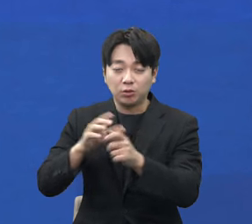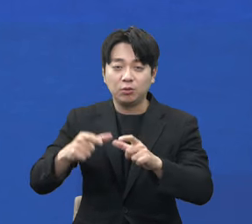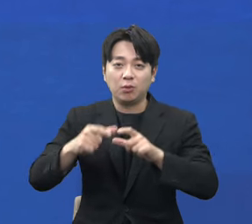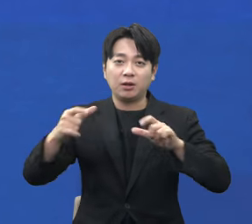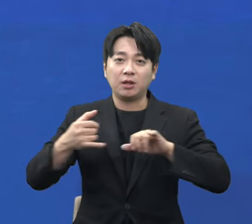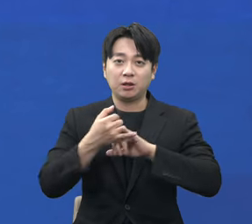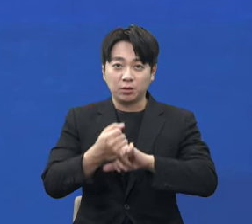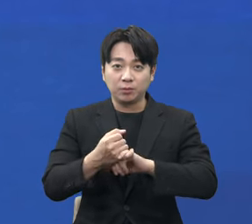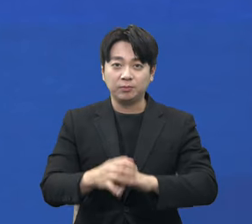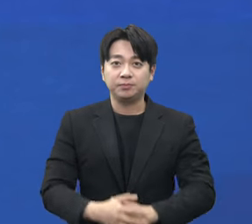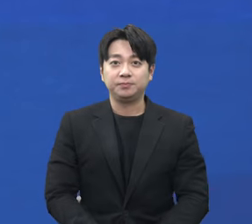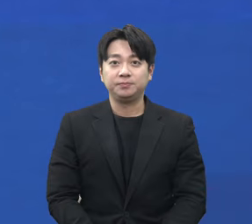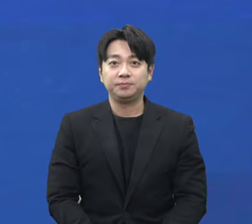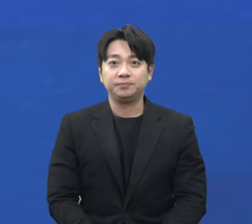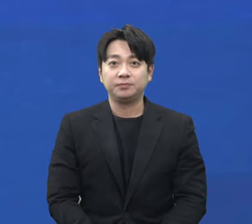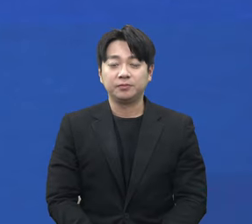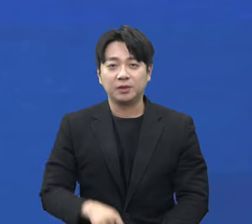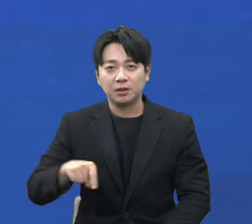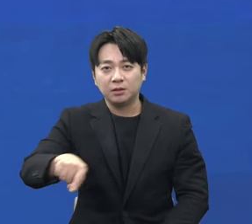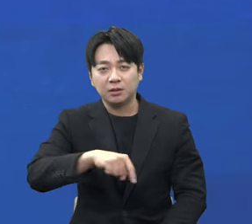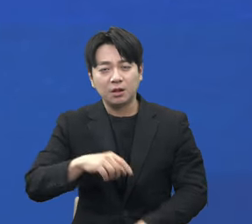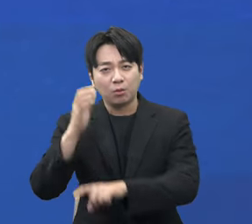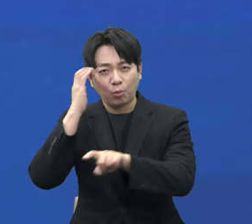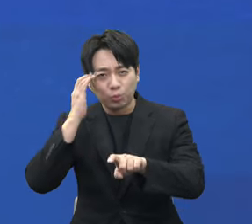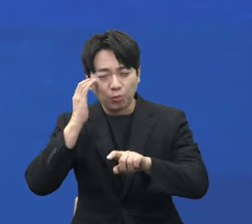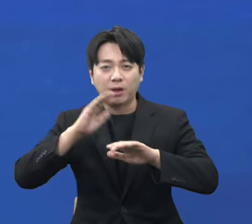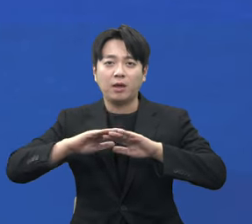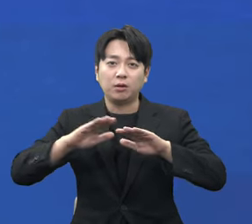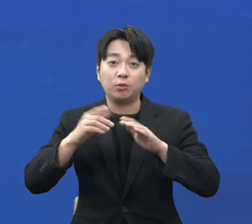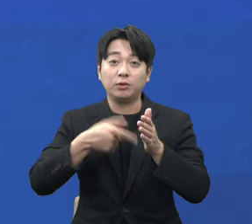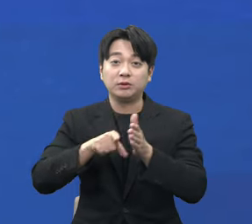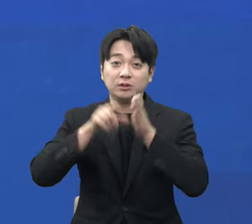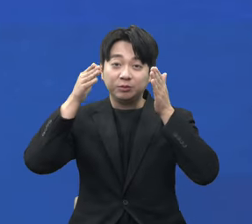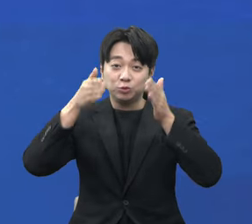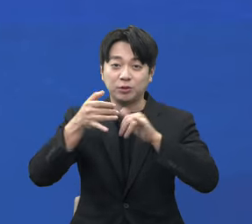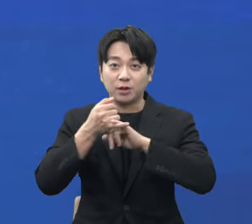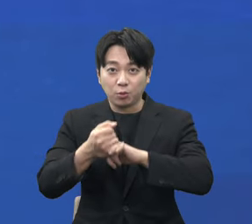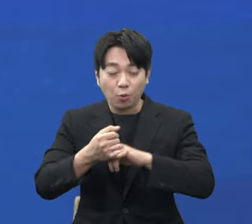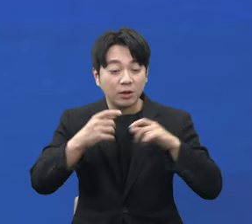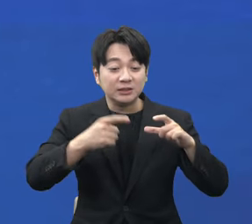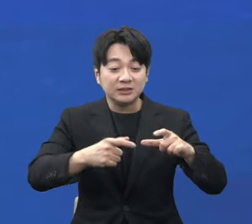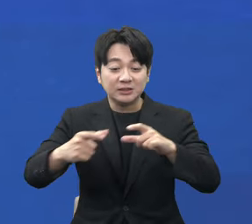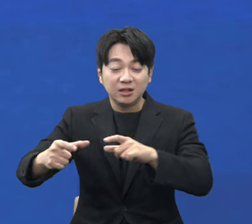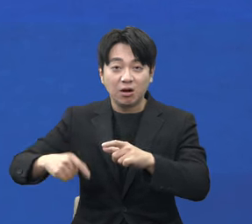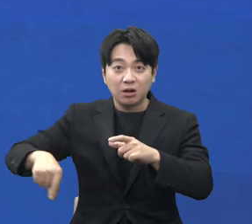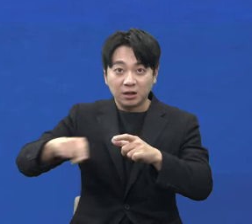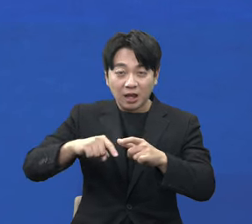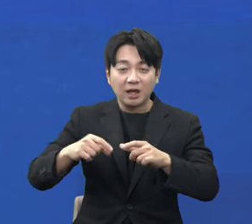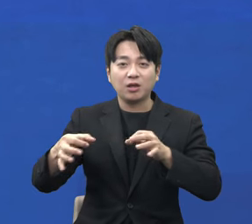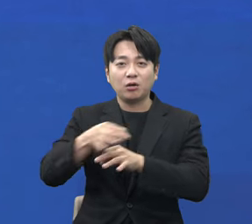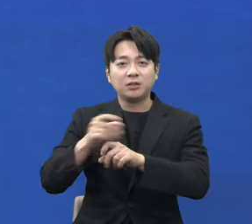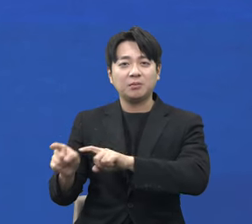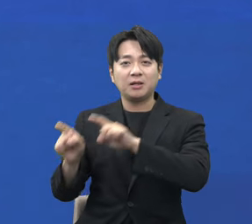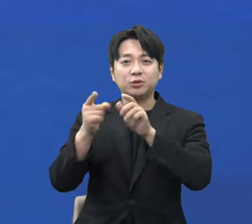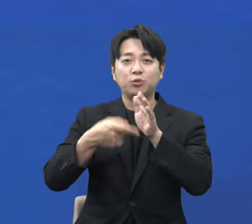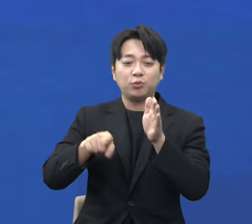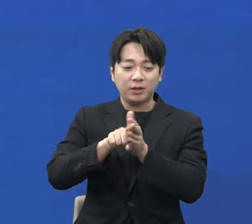원 넘어선 재무 문제를 해결하겠습니다. 지역화폐 발행으로 지역 상권 활성화하고